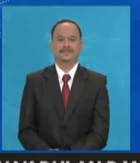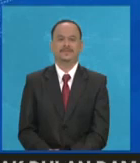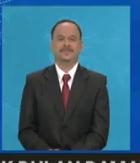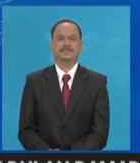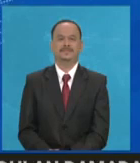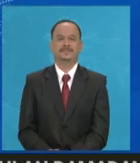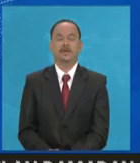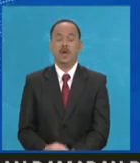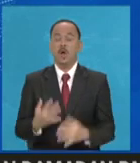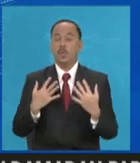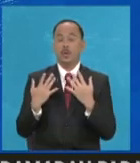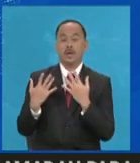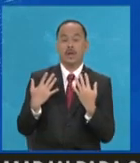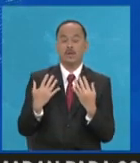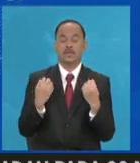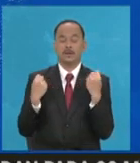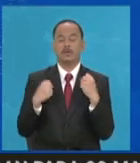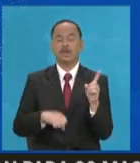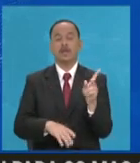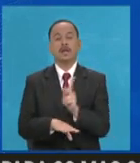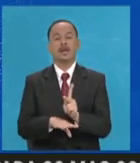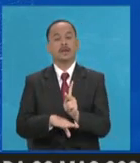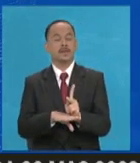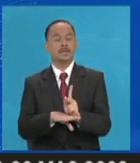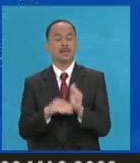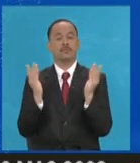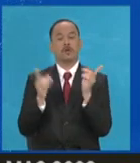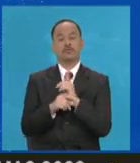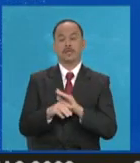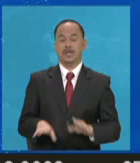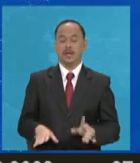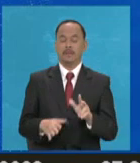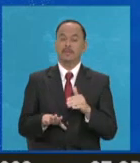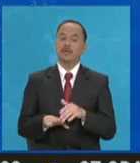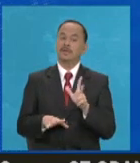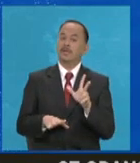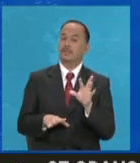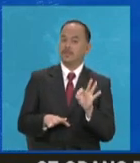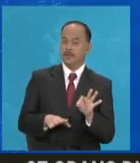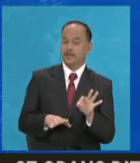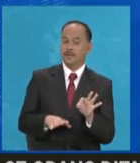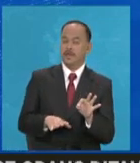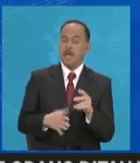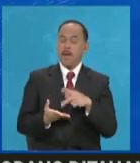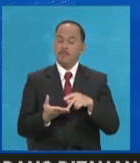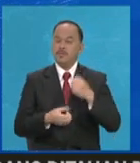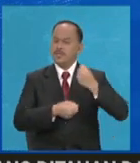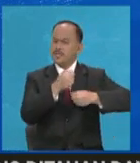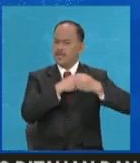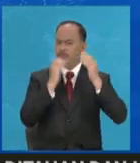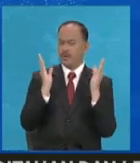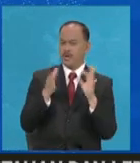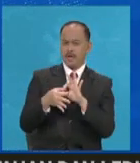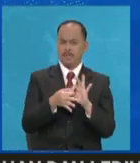sempat ulang tahun sambutan hari kebangsaan Negara Brunei Darussalam ke-39 pusat sejarah Brunei dengan